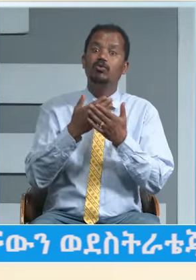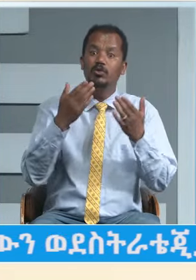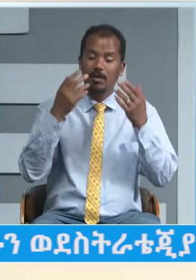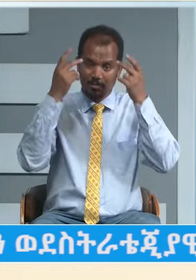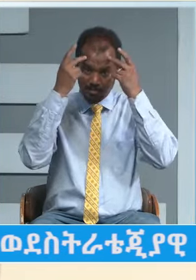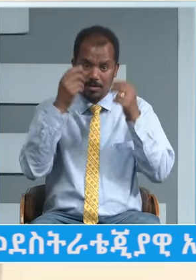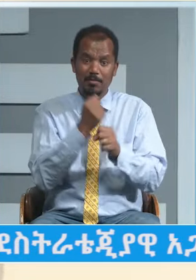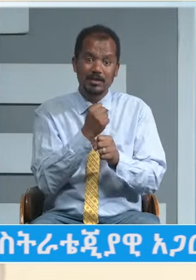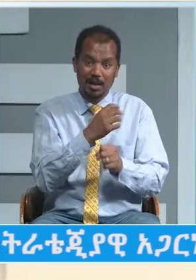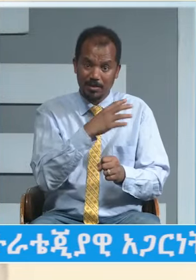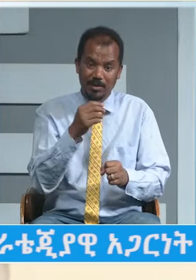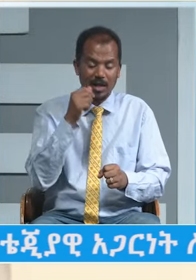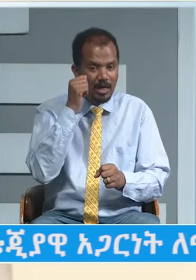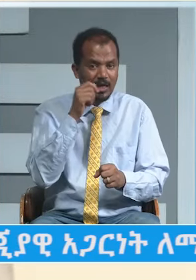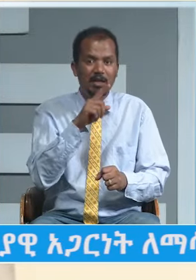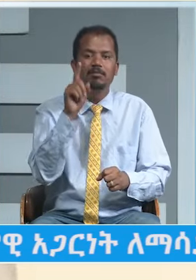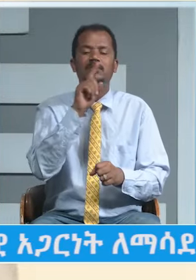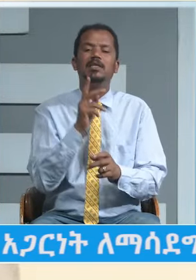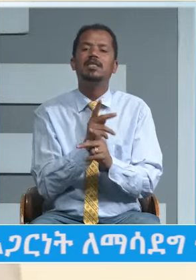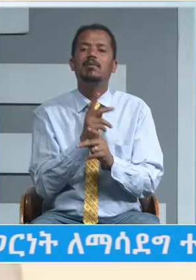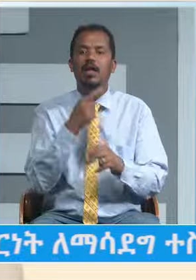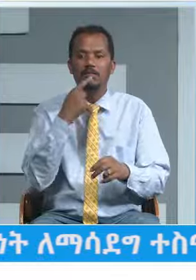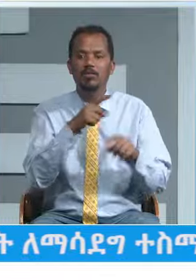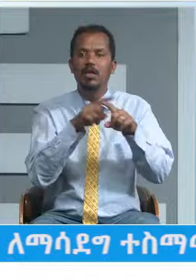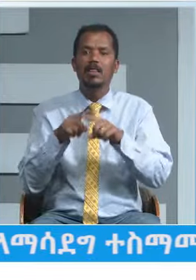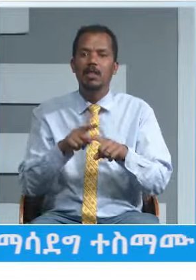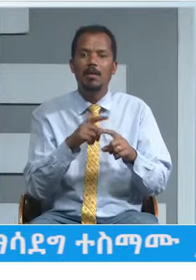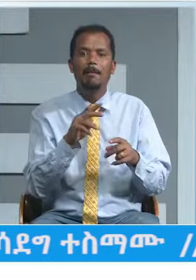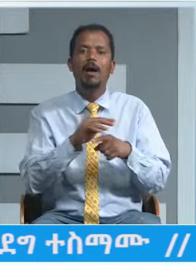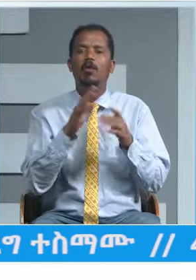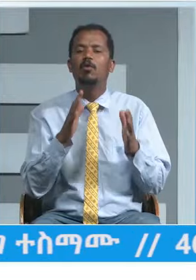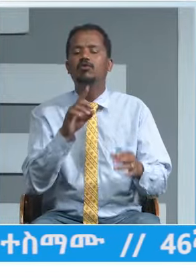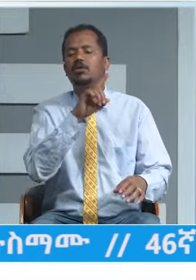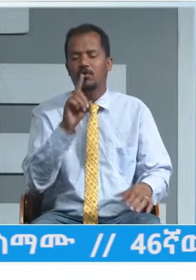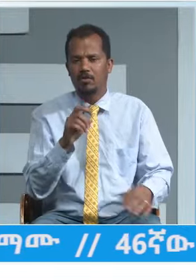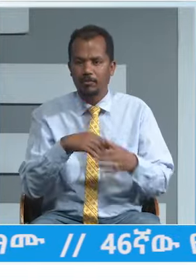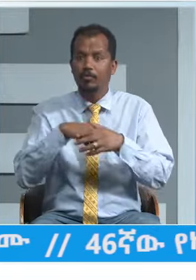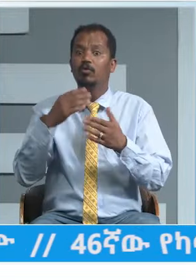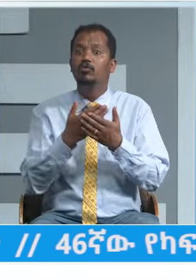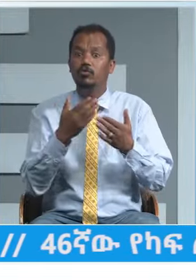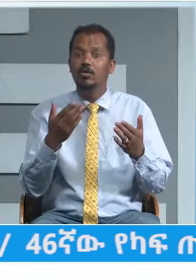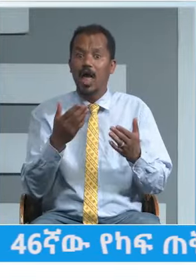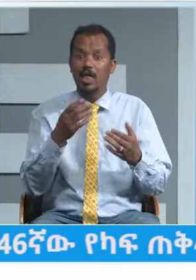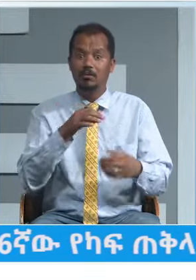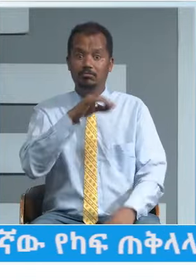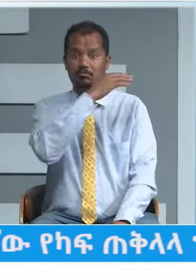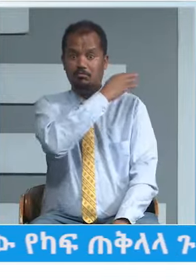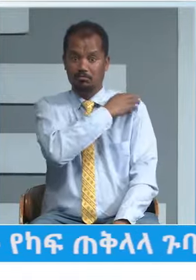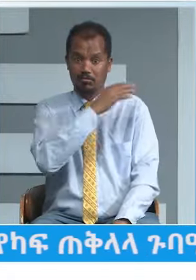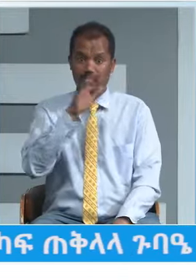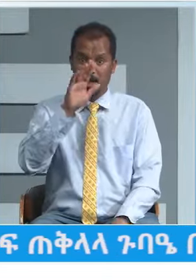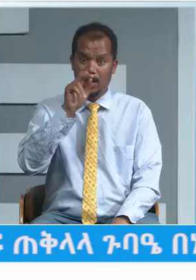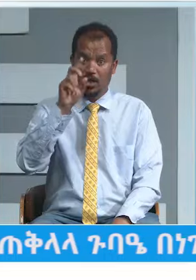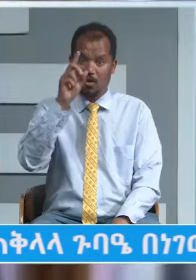ከውጭ ጉዳይ ሚኒስቴር መስሪያ ቤትና ከእሳቸው ምን ይጠበቃል ብሎ የተለያዩ ባለሙያዎችን ጠይቋል። የውጭ ጉዳይ ሚኒስቴር ሆነ የተሾሙት